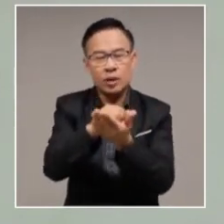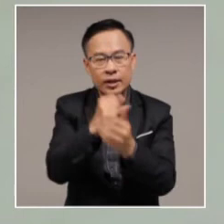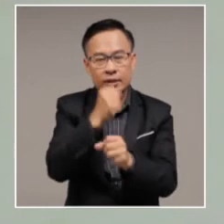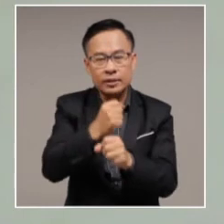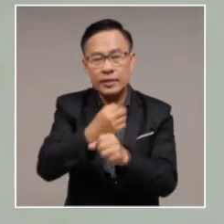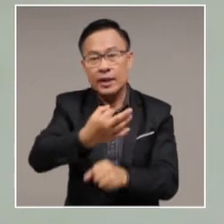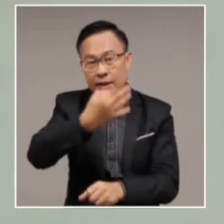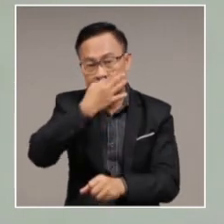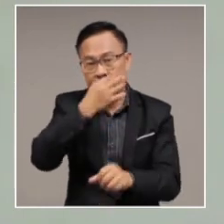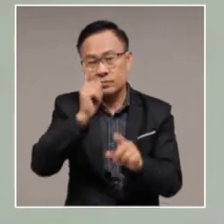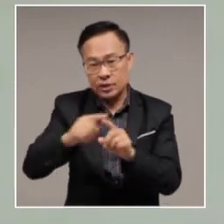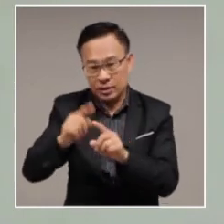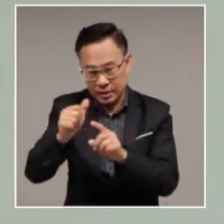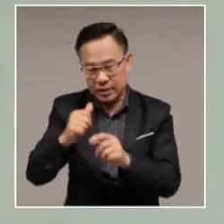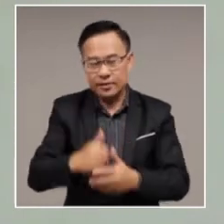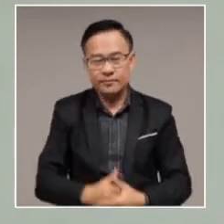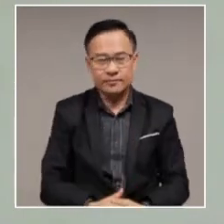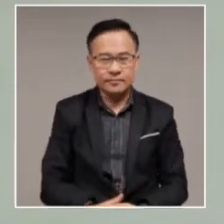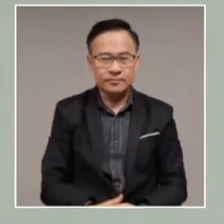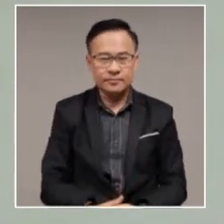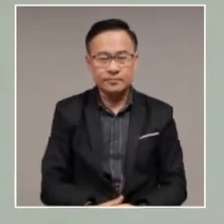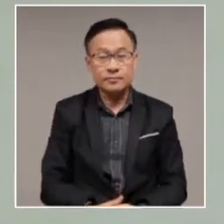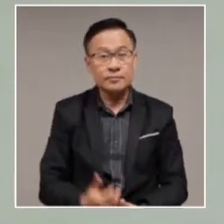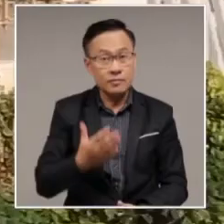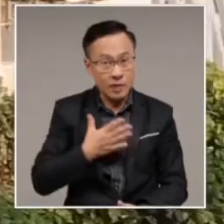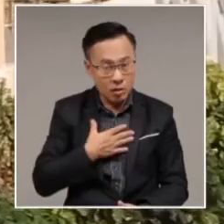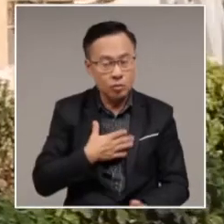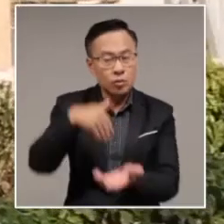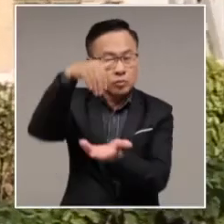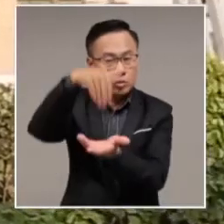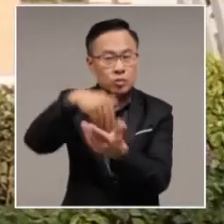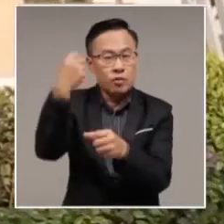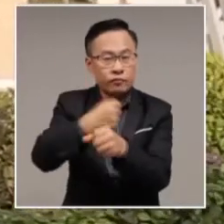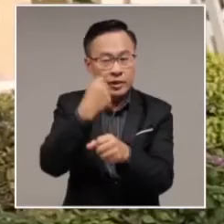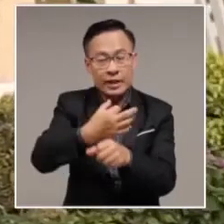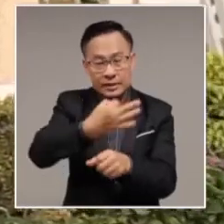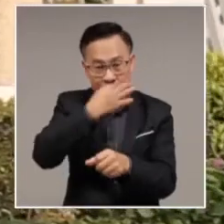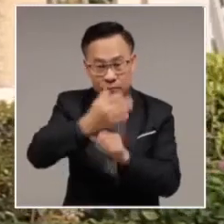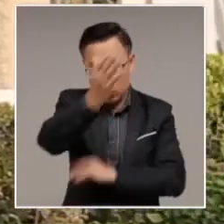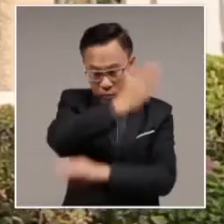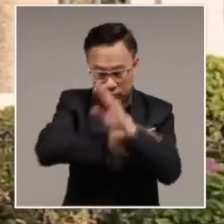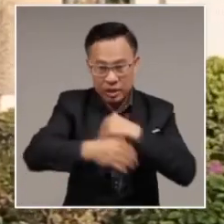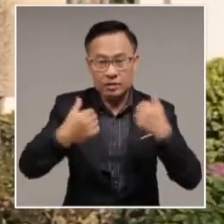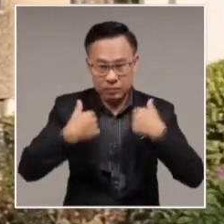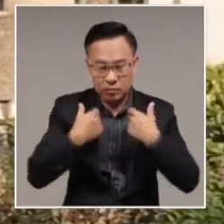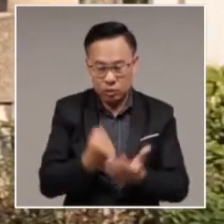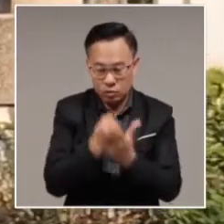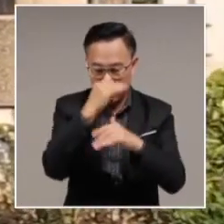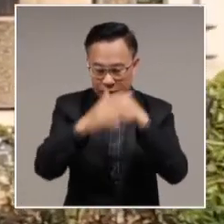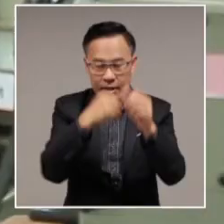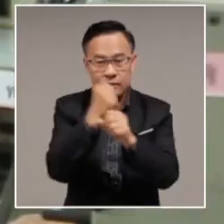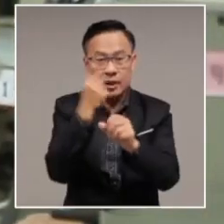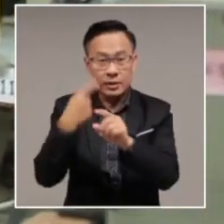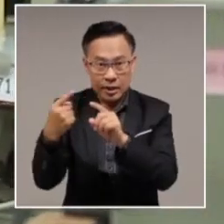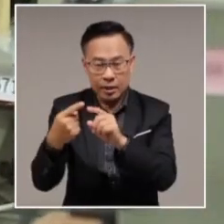าถึงบริการในเรื่องของการประกอบอาชีพได้นะคะเรามีศูนย์ฝึกอาชีพนะคะที่จะยกระดับในเรื่องของอ